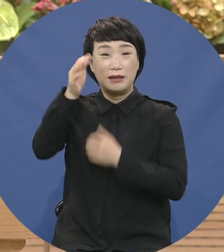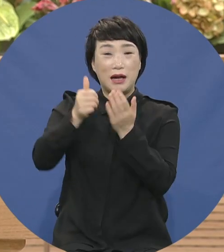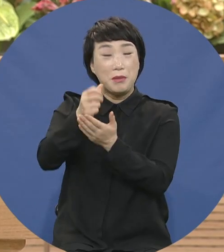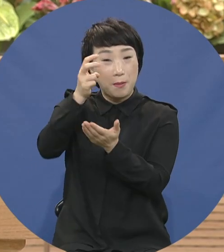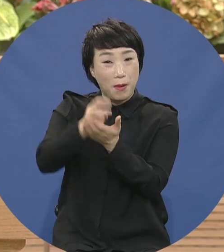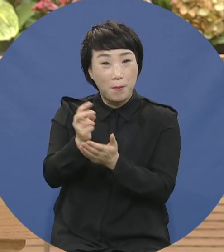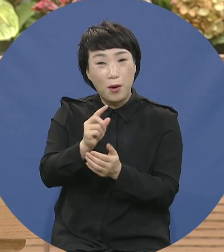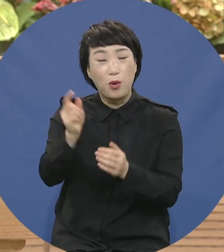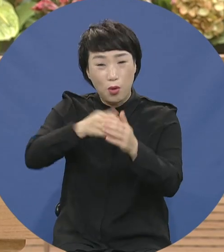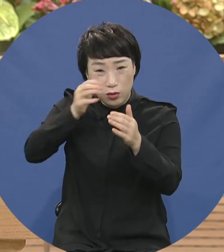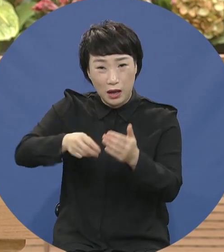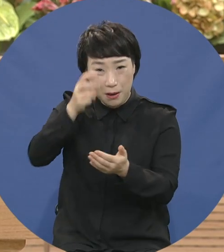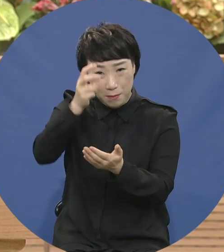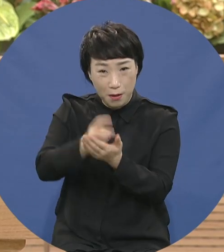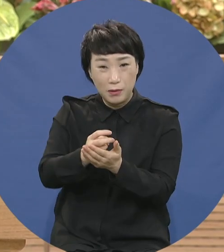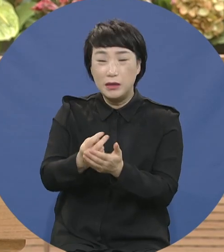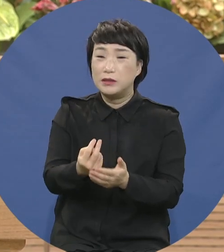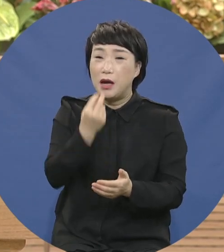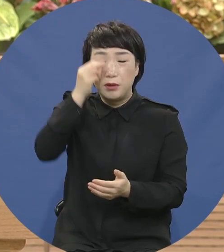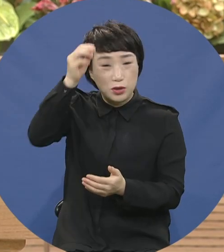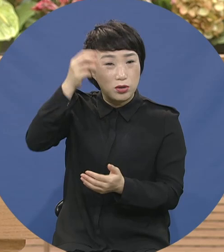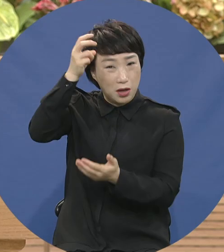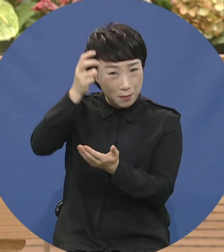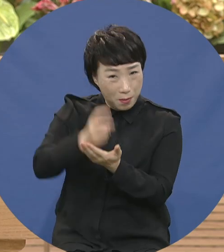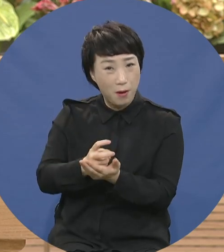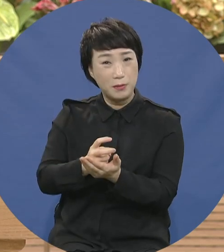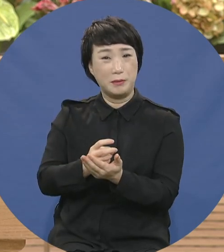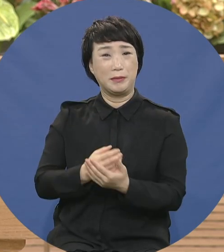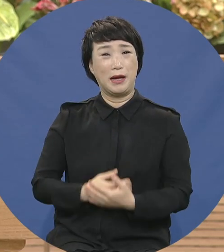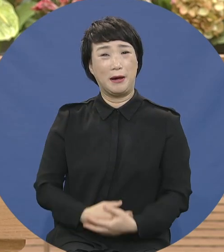하나님의 법은 공의의 법이 돼 생명의 성령의 법이에요.